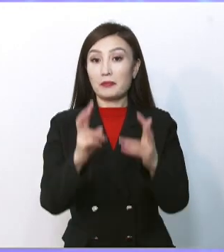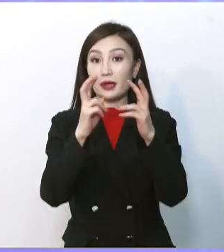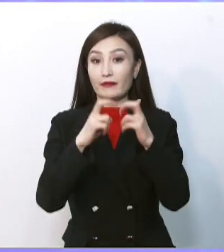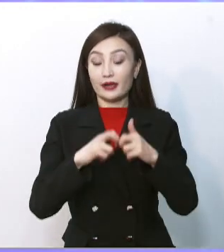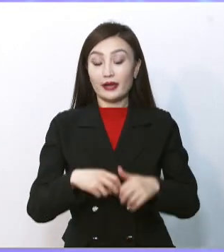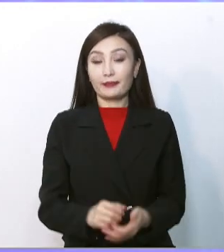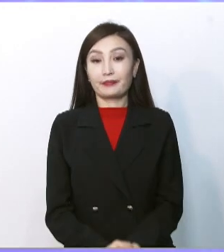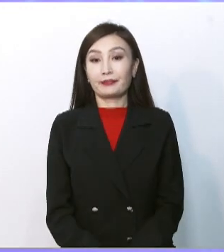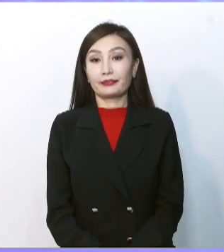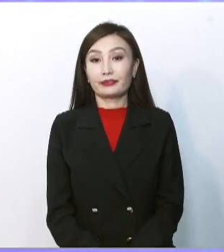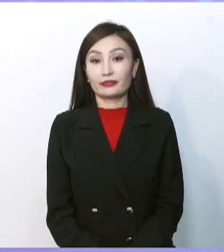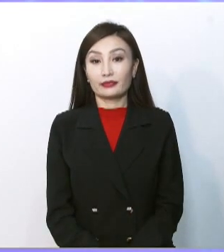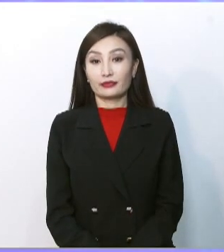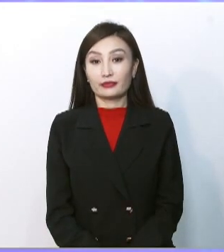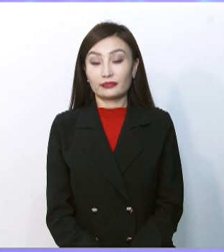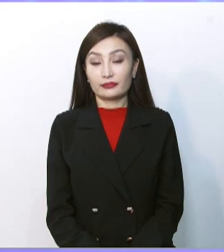Проверяем.